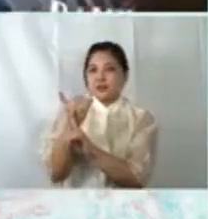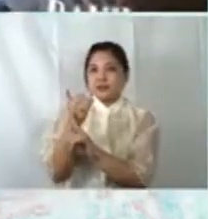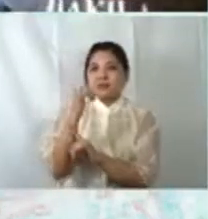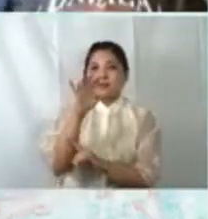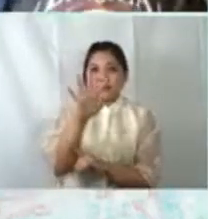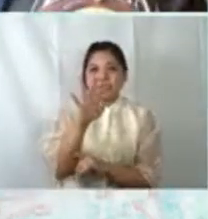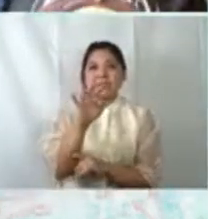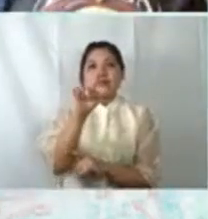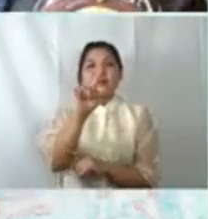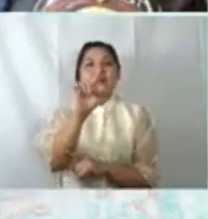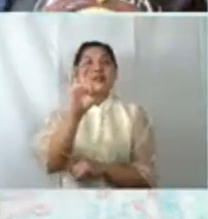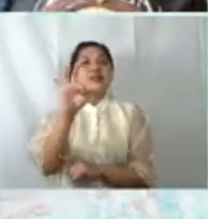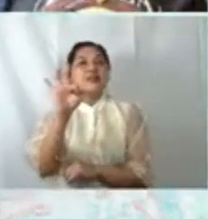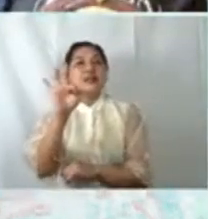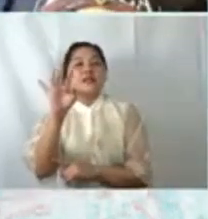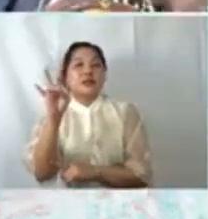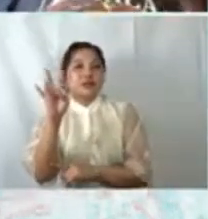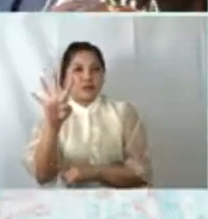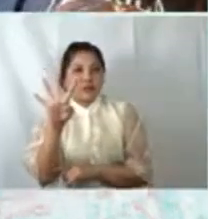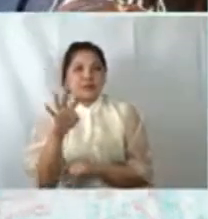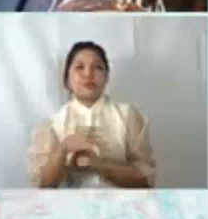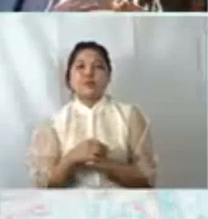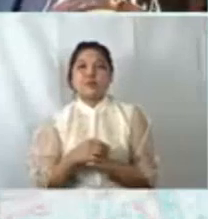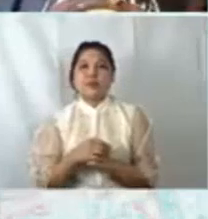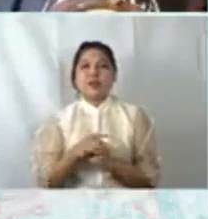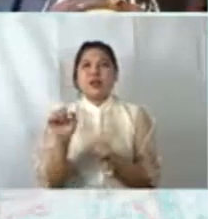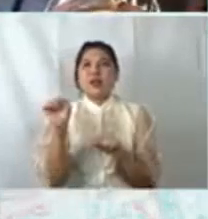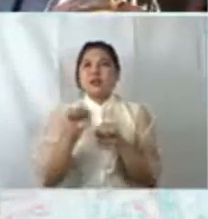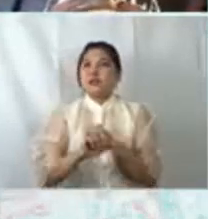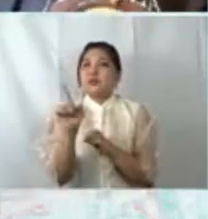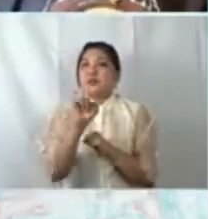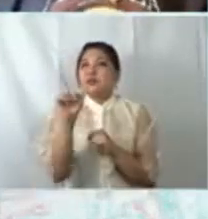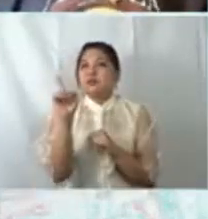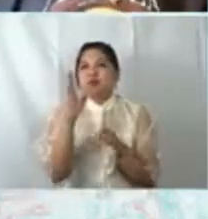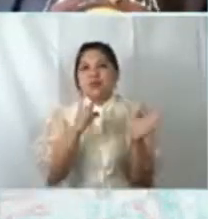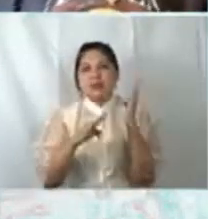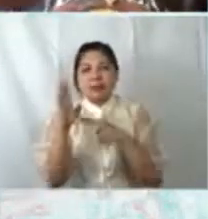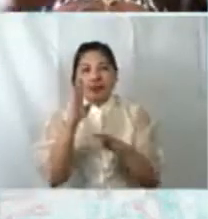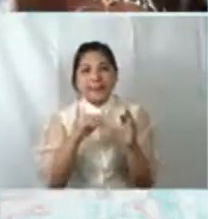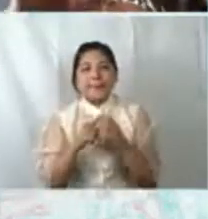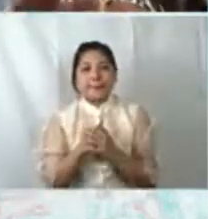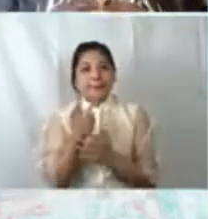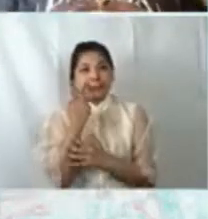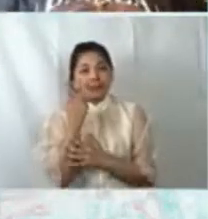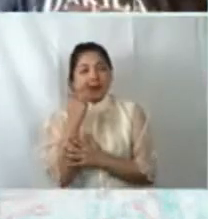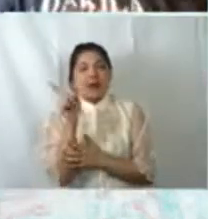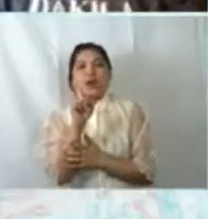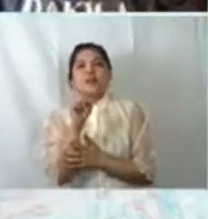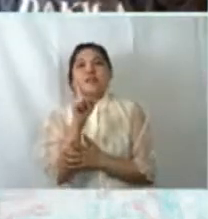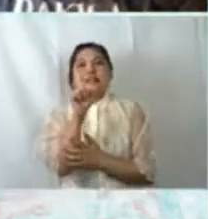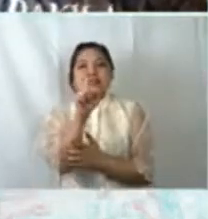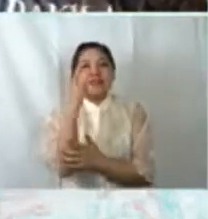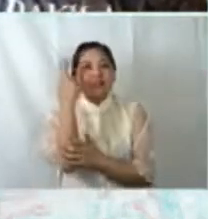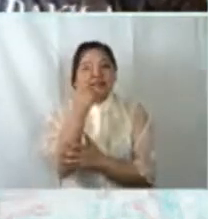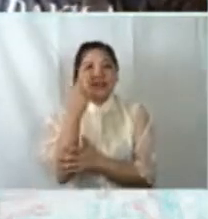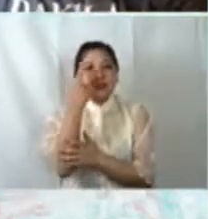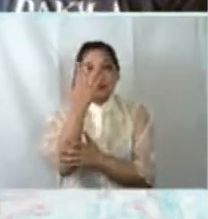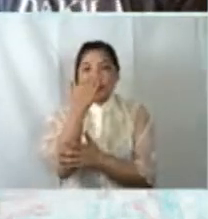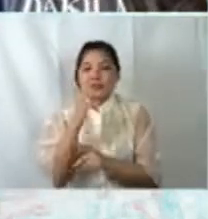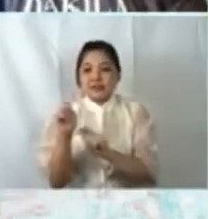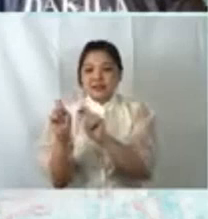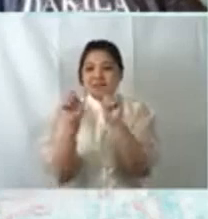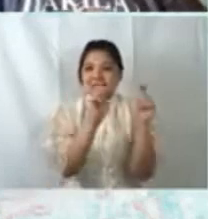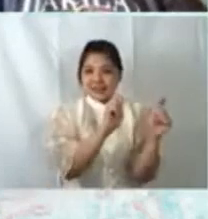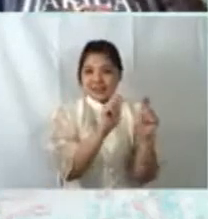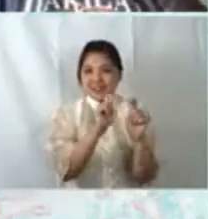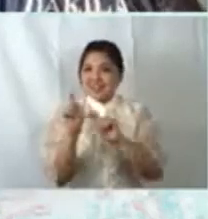1774. No? So, ang problema dyan ganito, at ito kaya isa sa mga dahilan kung bakit nilipat natin yung Independence Day